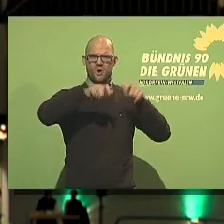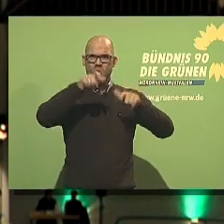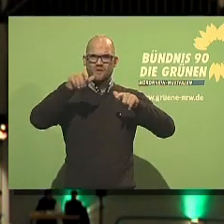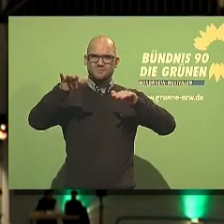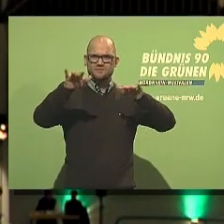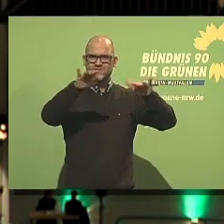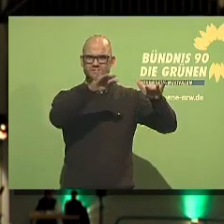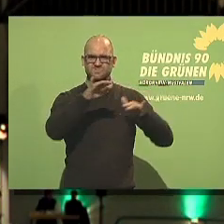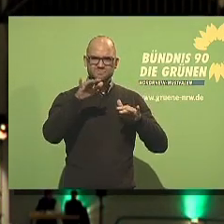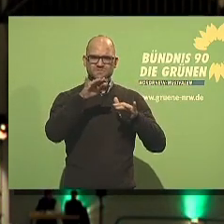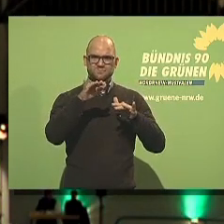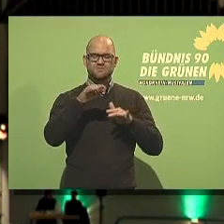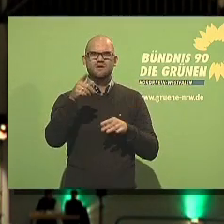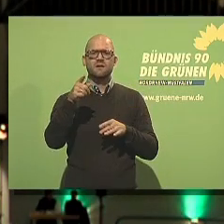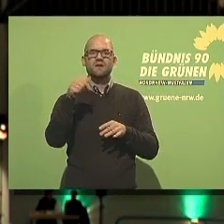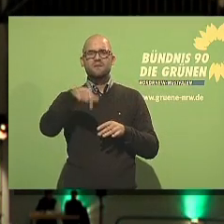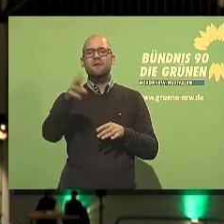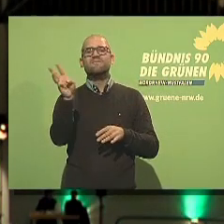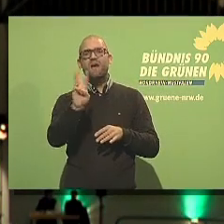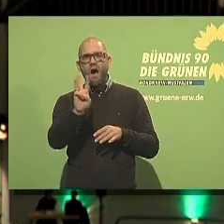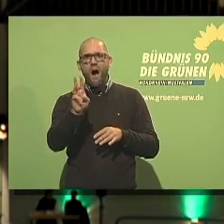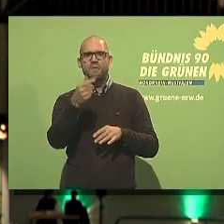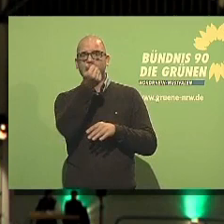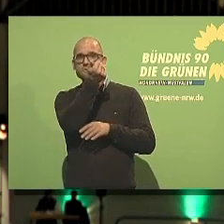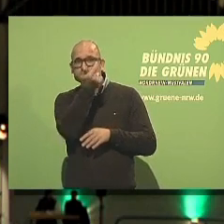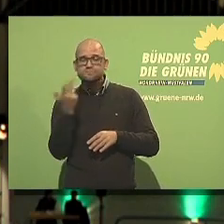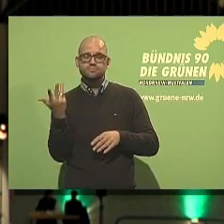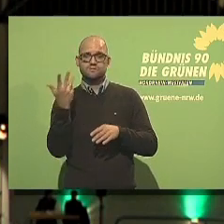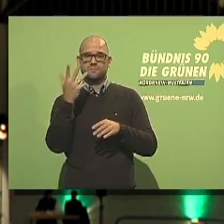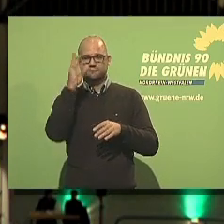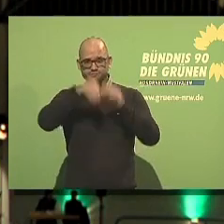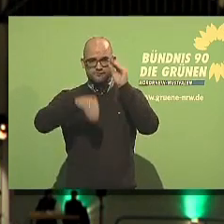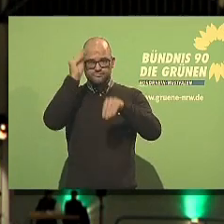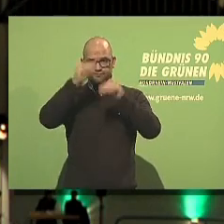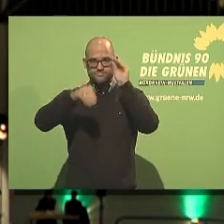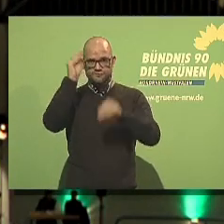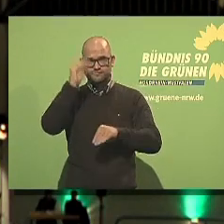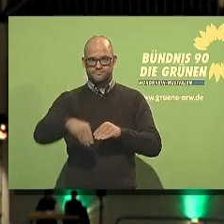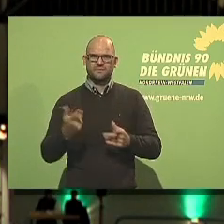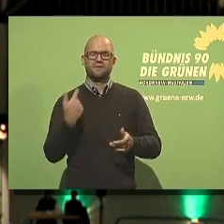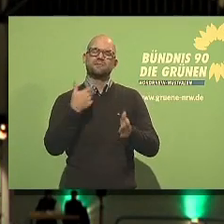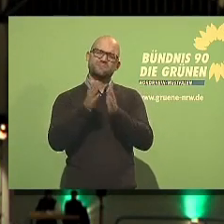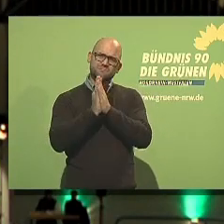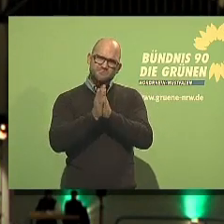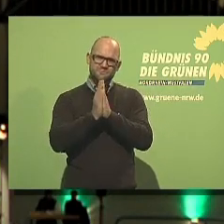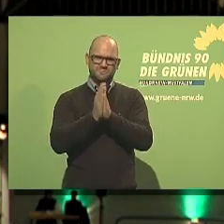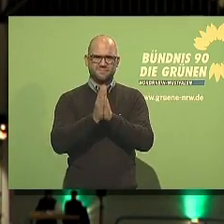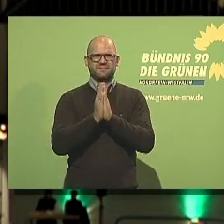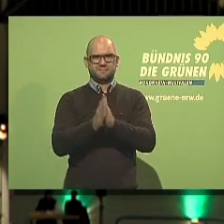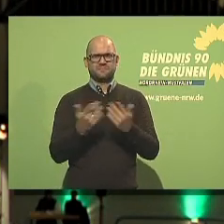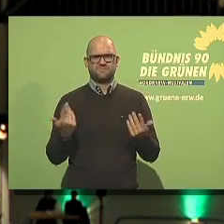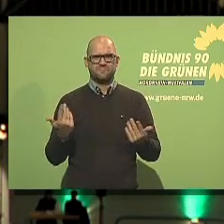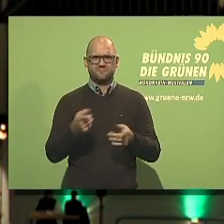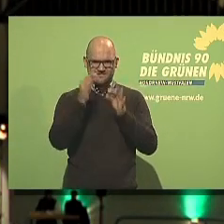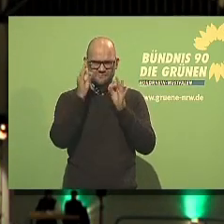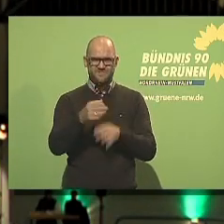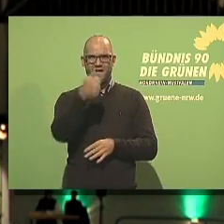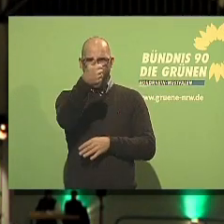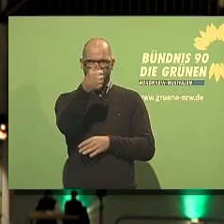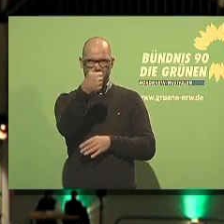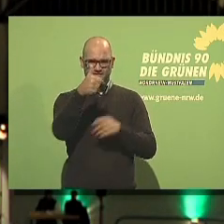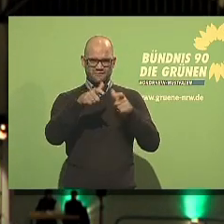mehrere Geräte gleichzeitig im WLAN eingebucht haben. Und die Bitte an euch ist, wenn ihr nicht gerade wirklich mit einem